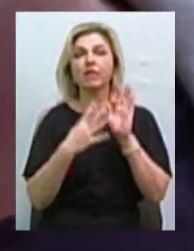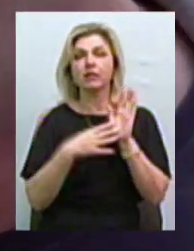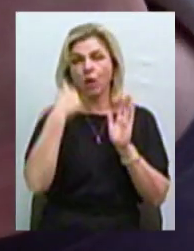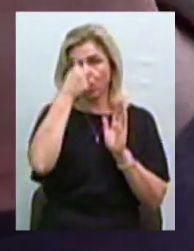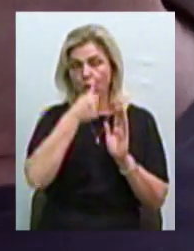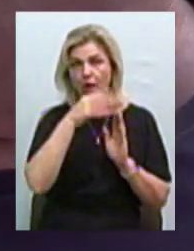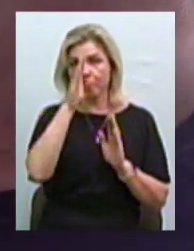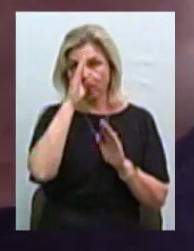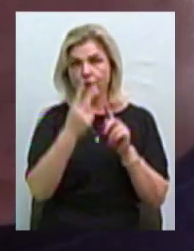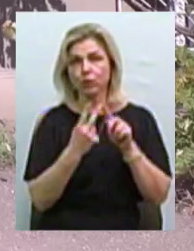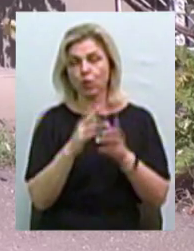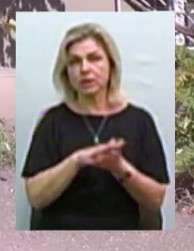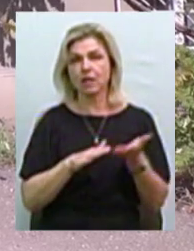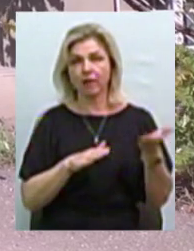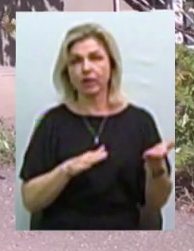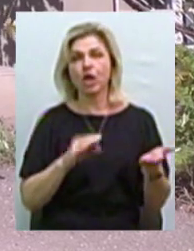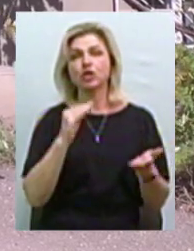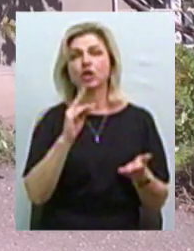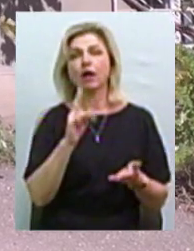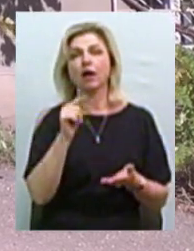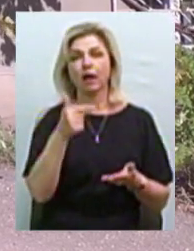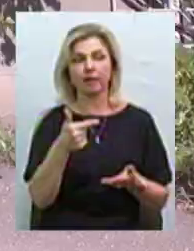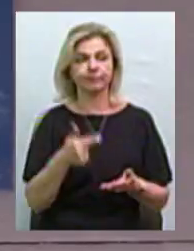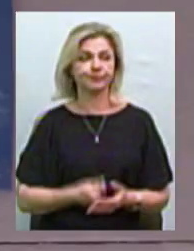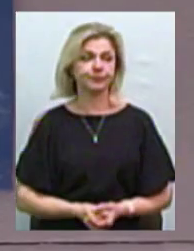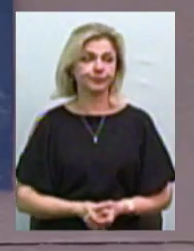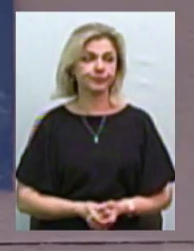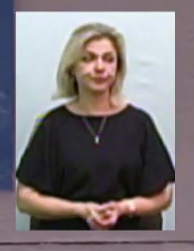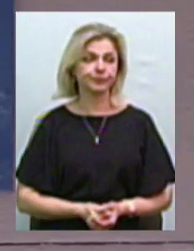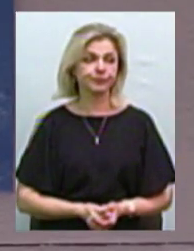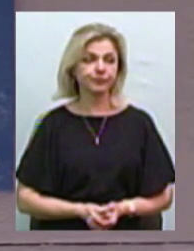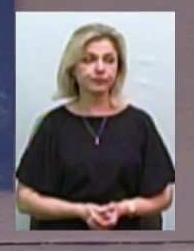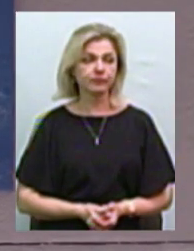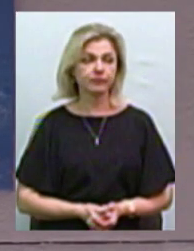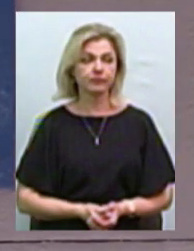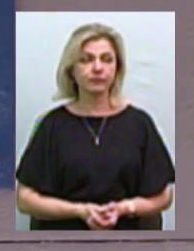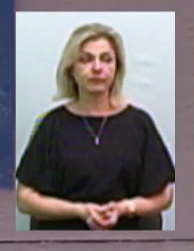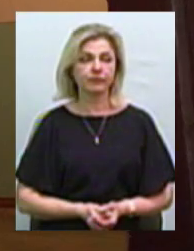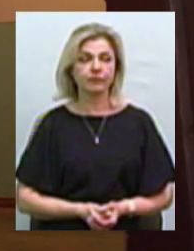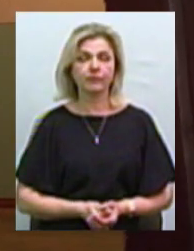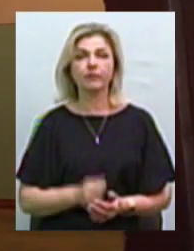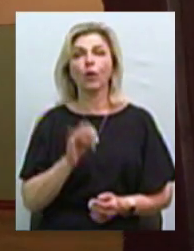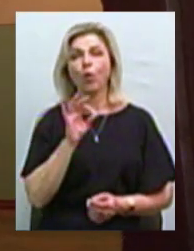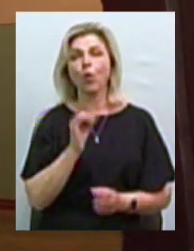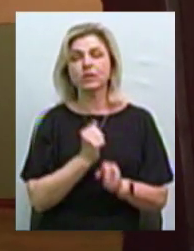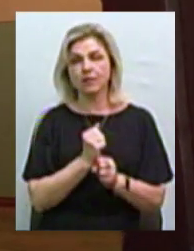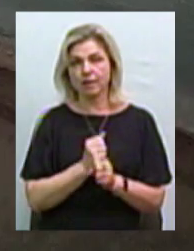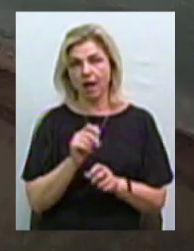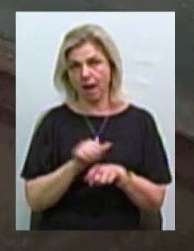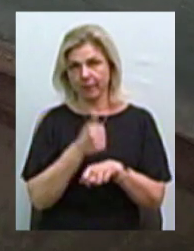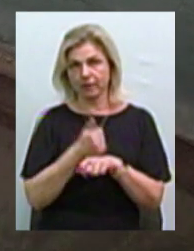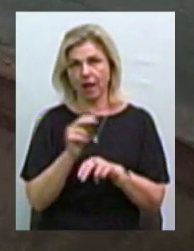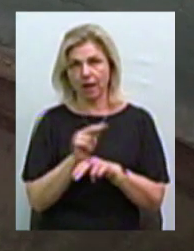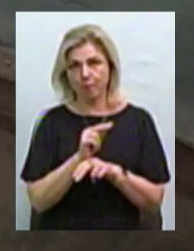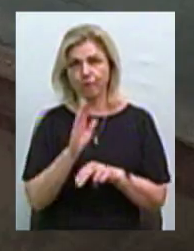Іщик вдруге написав заяву до комунального житлово-експлуатаційного підприємства Миколаївської міської ради «Зоря» щодо проведення капітального ремонту